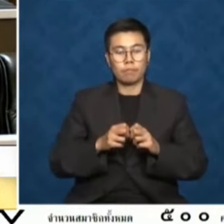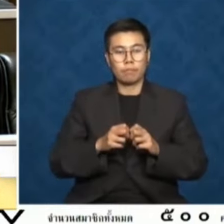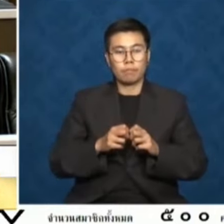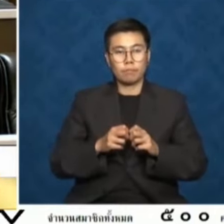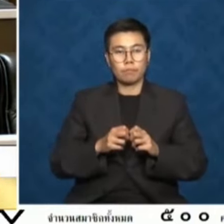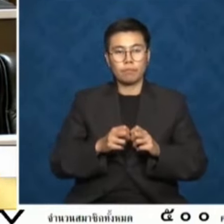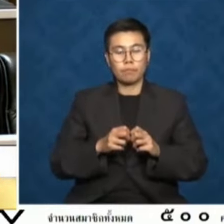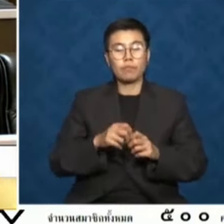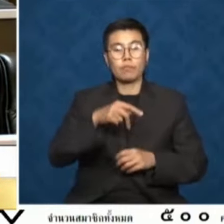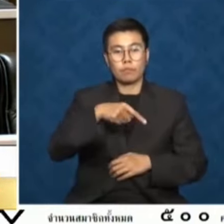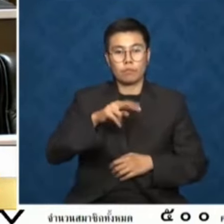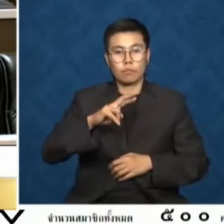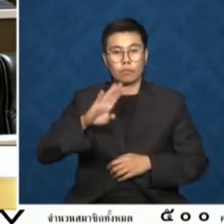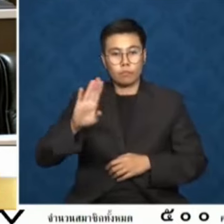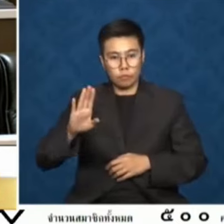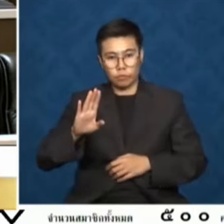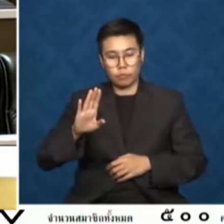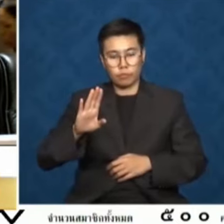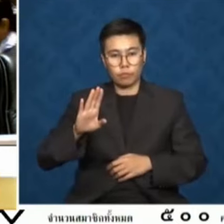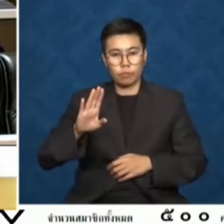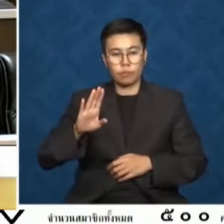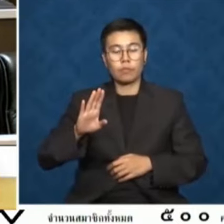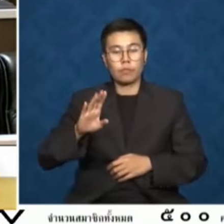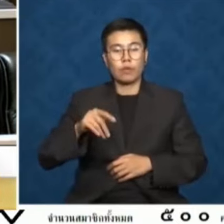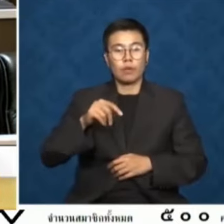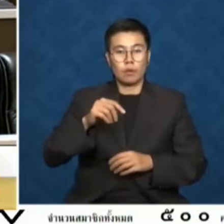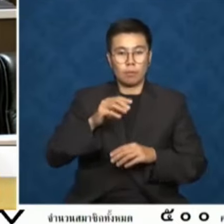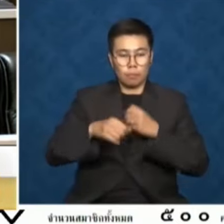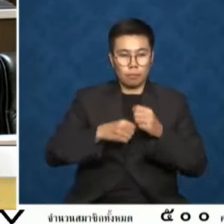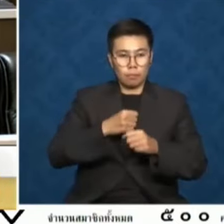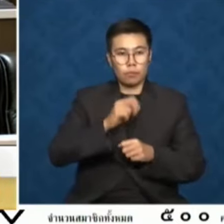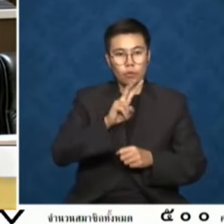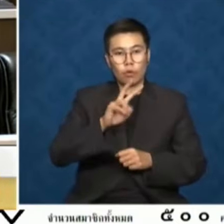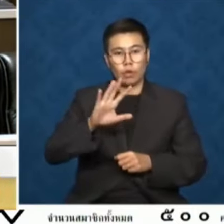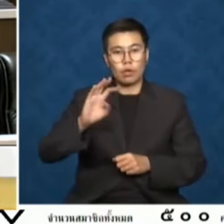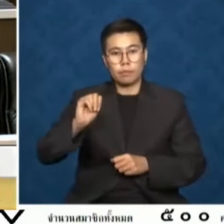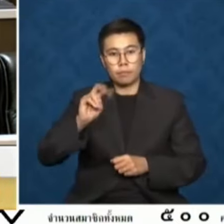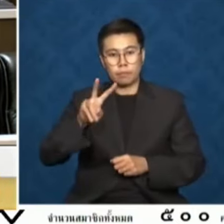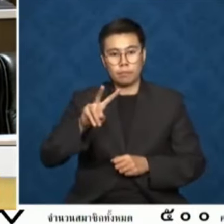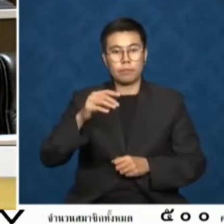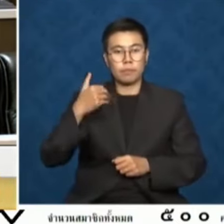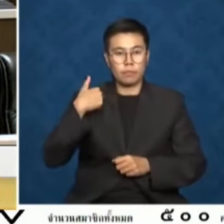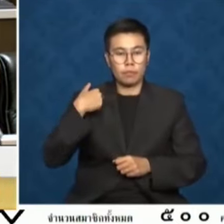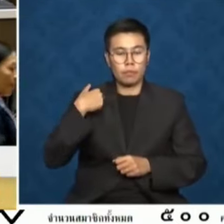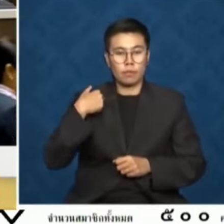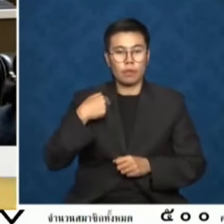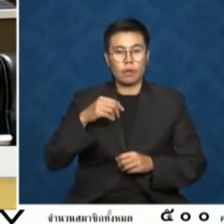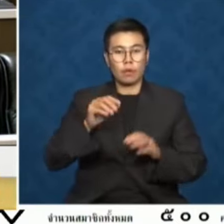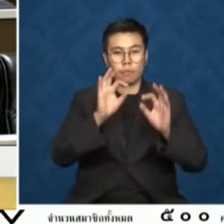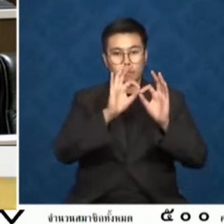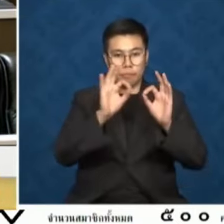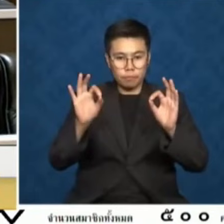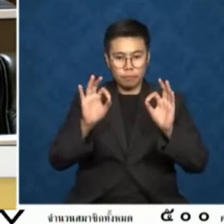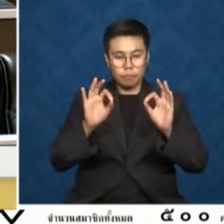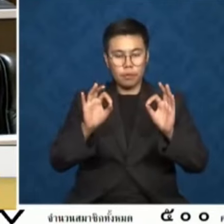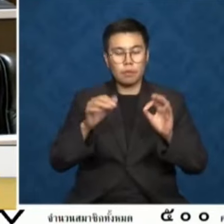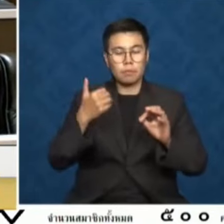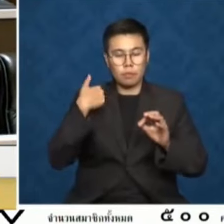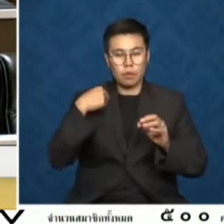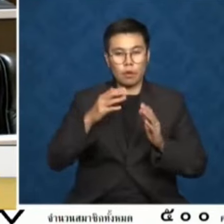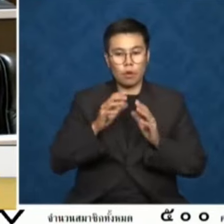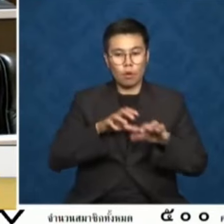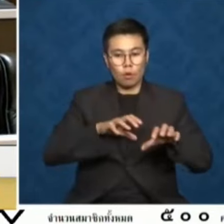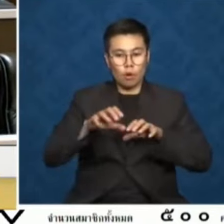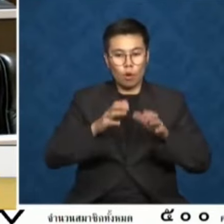เนื่องจากพระราชบัญญัติระเบียบบริหารงานบุคคลส่วนท้องถิ่นพ.ศ. 2542ได้บัญญัติโครงสร้างการบริหารงานบุคคลไว้3